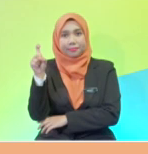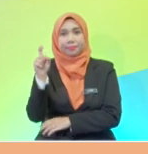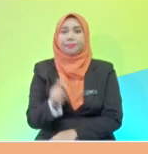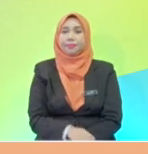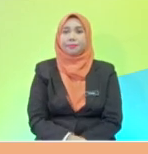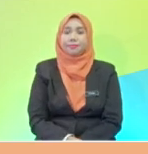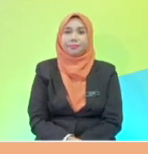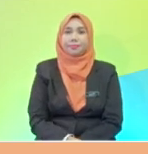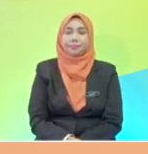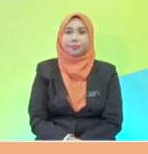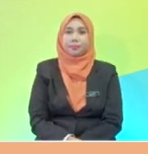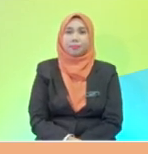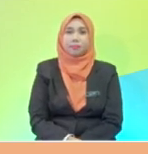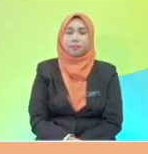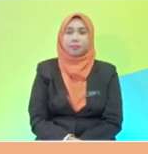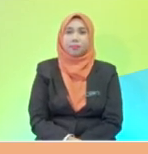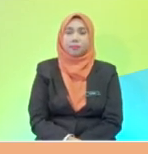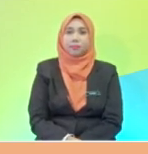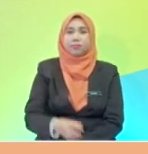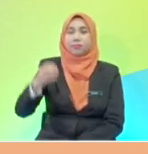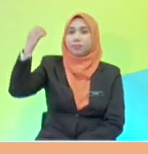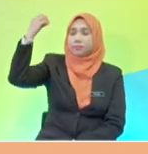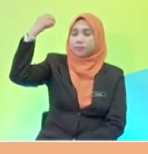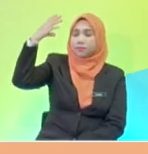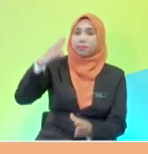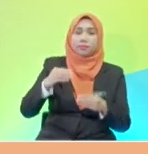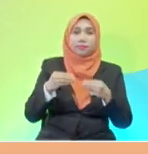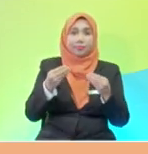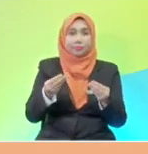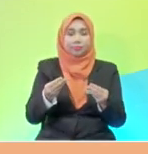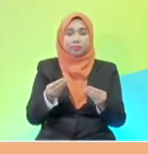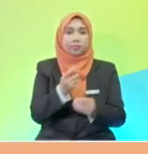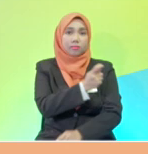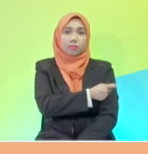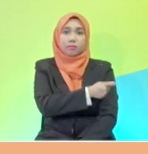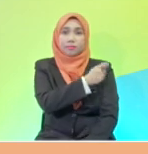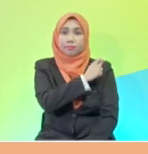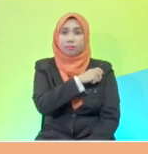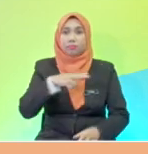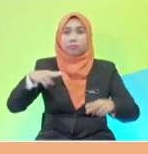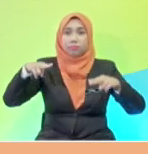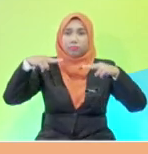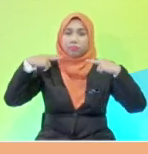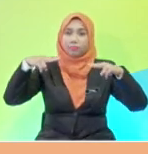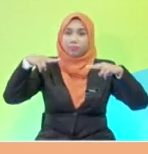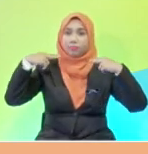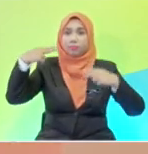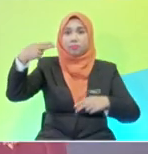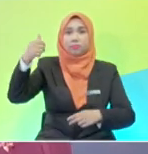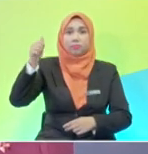seterusnya cahaya matahari membekakan tenaga apa untuk proses